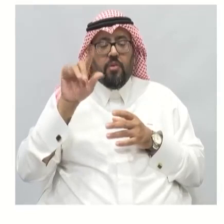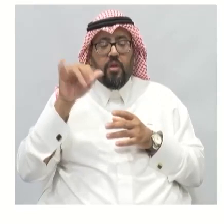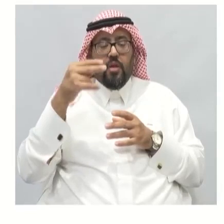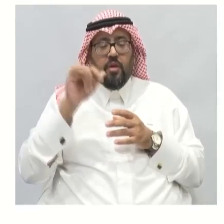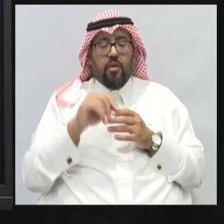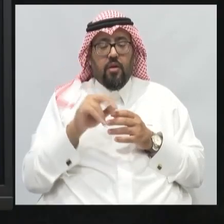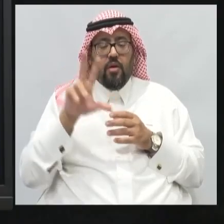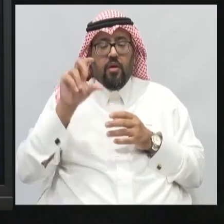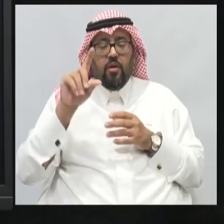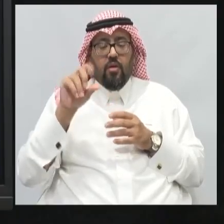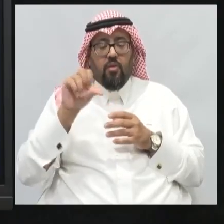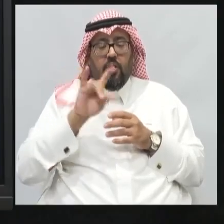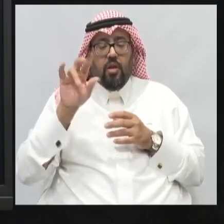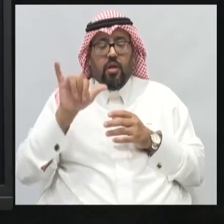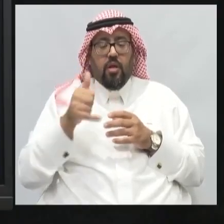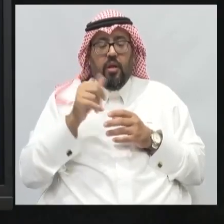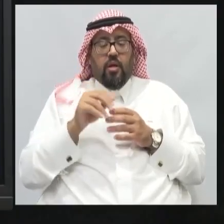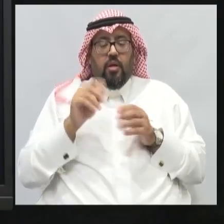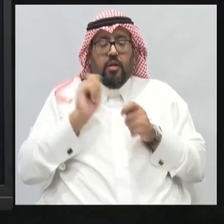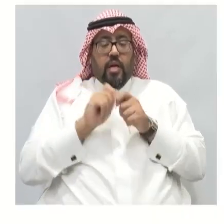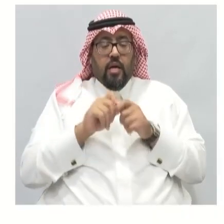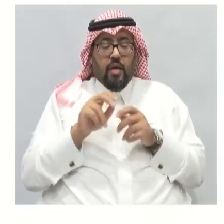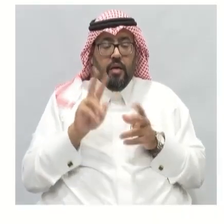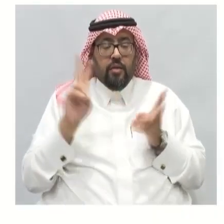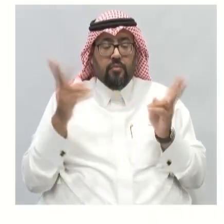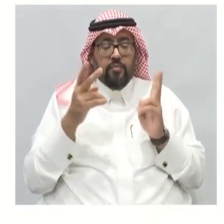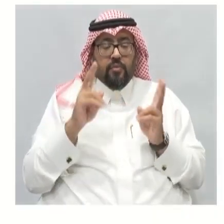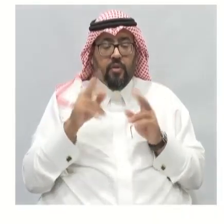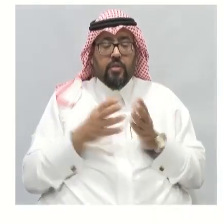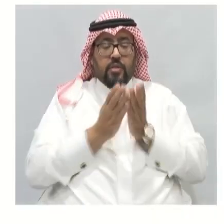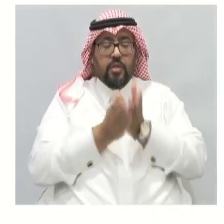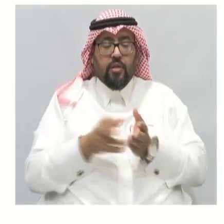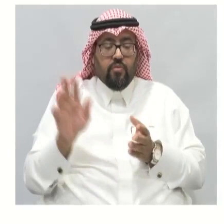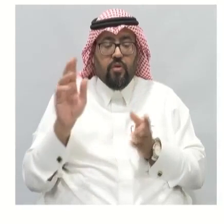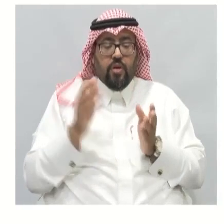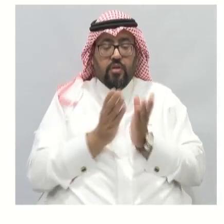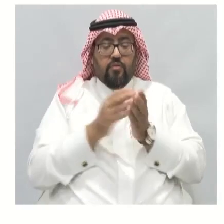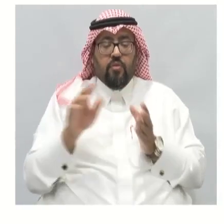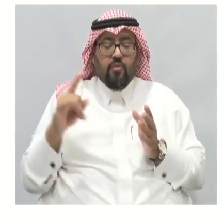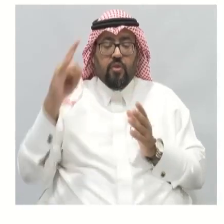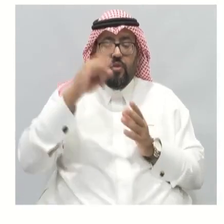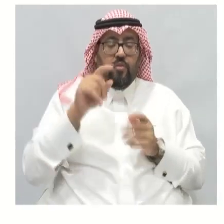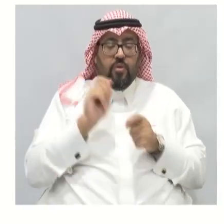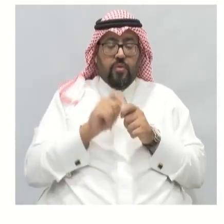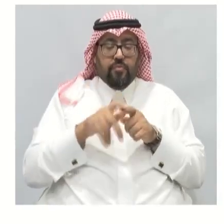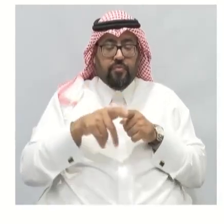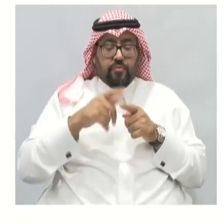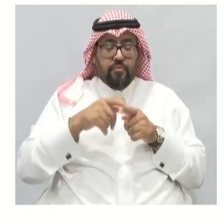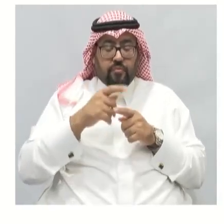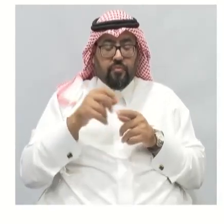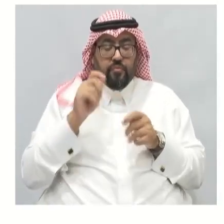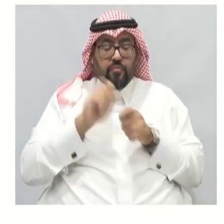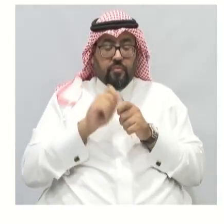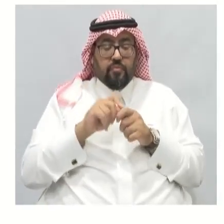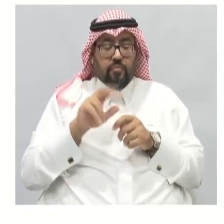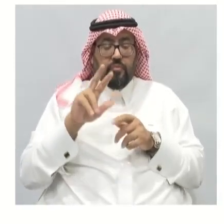من الرواد في تصنيع المنتجات الكيماويه والسيارات والسفن والطائرات والمنسوجات وغيرها من الصناعات